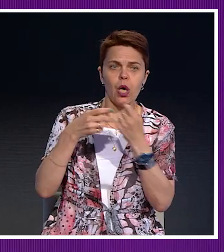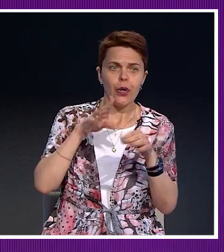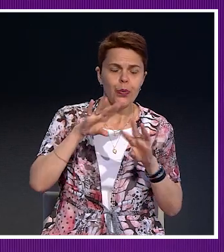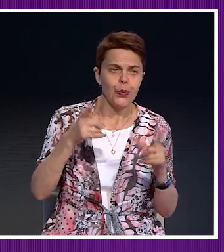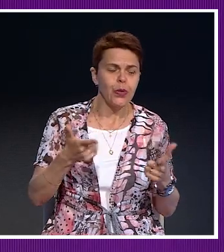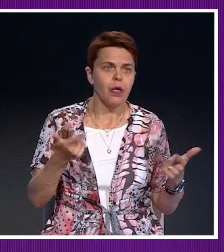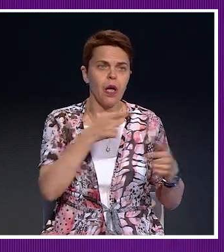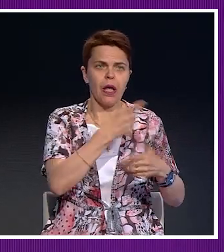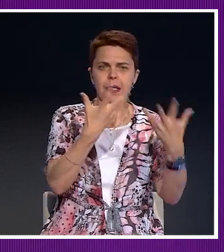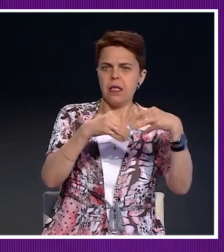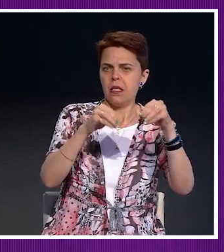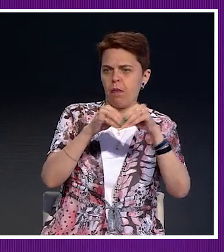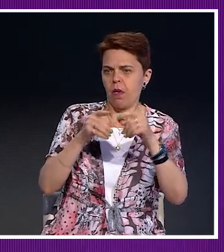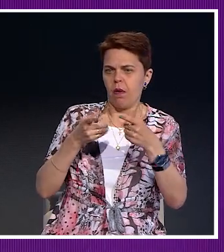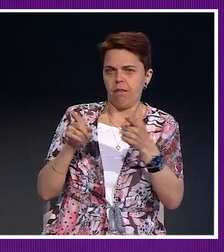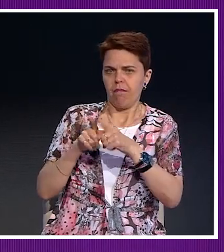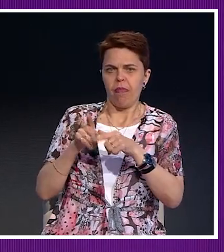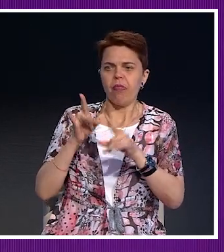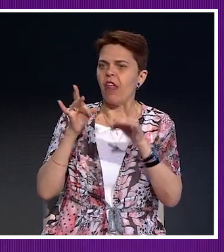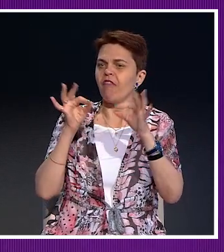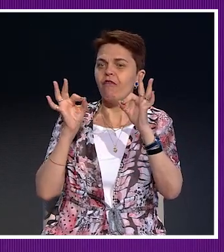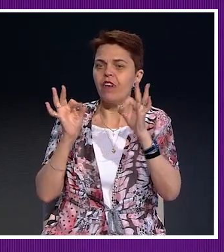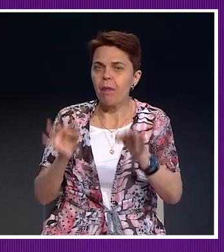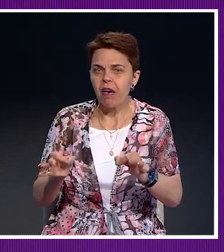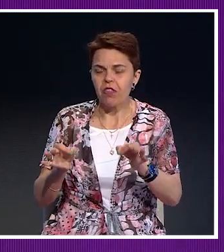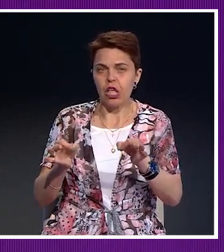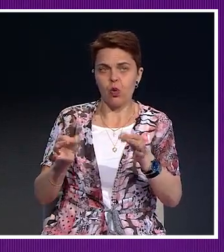Вони бачать, що їхні сім'ї піддаються невиправданому